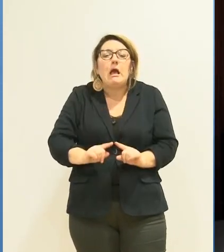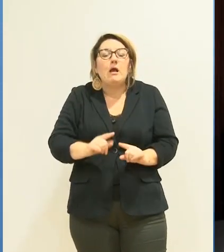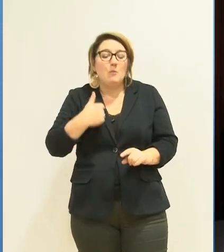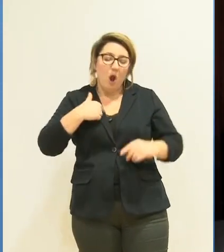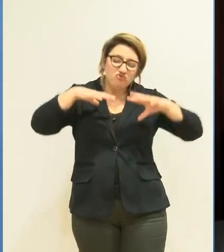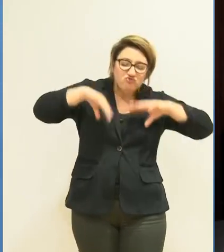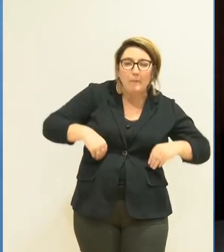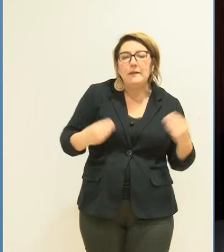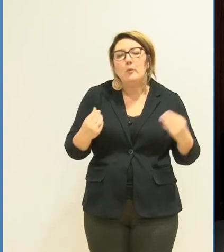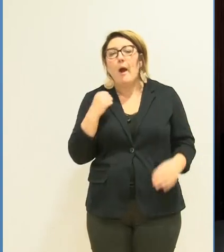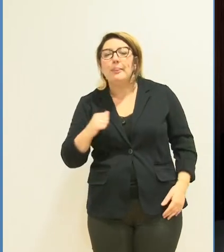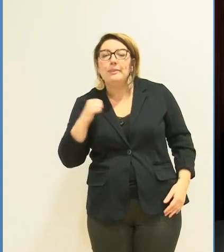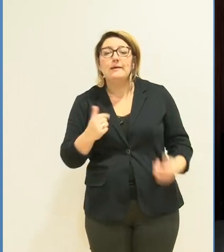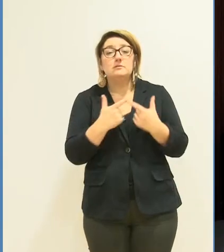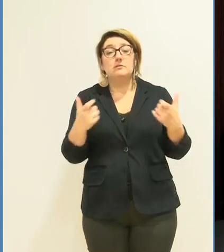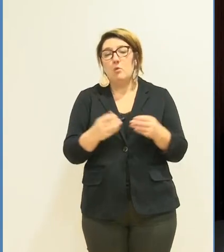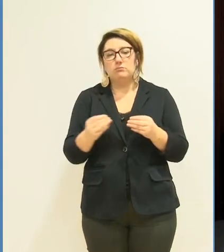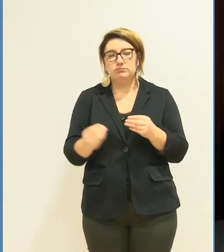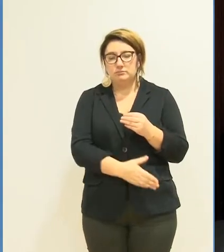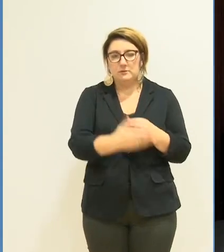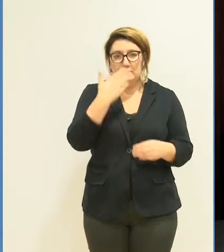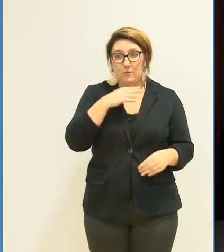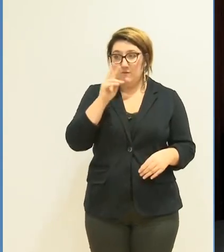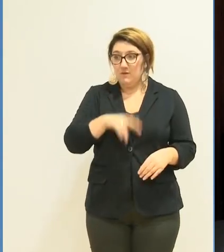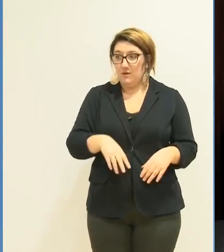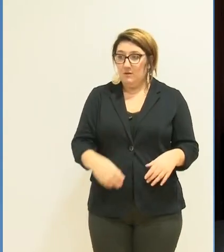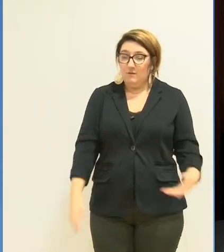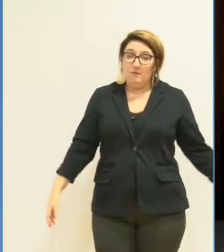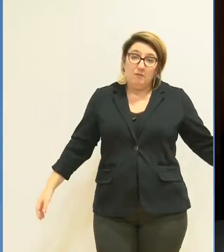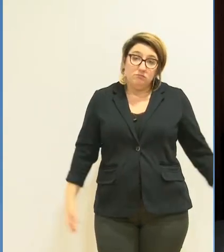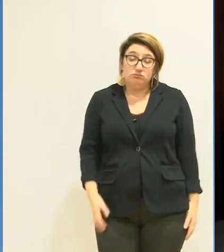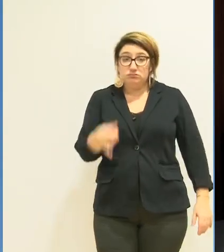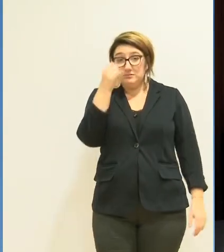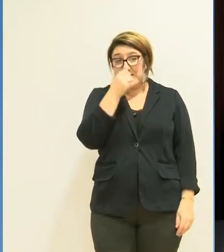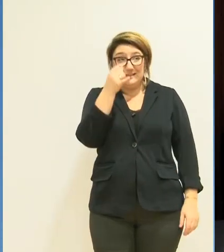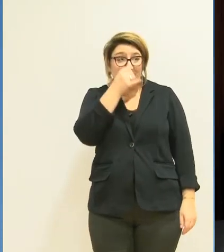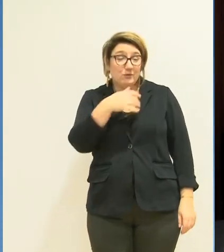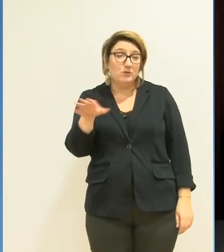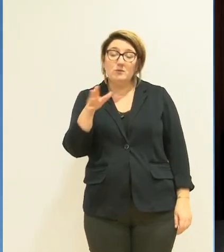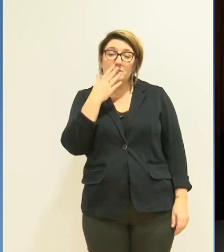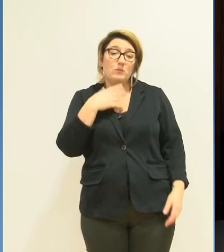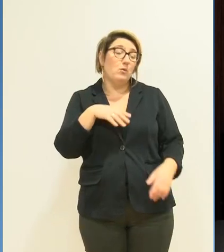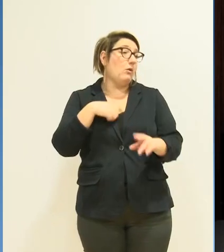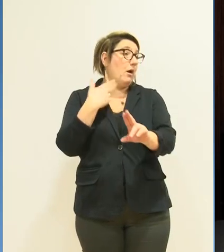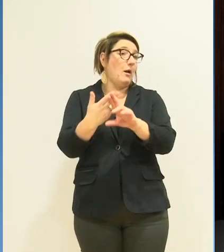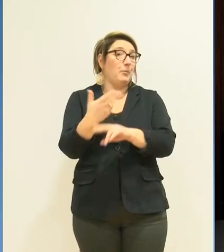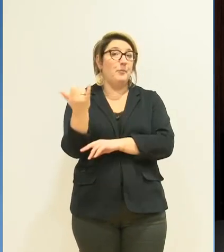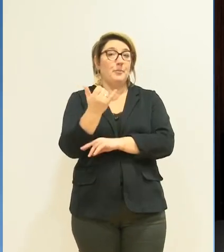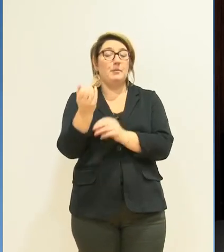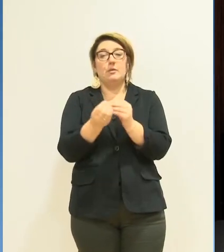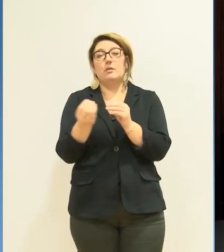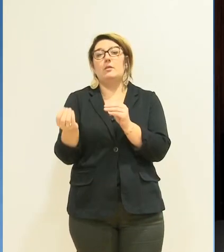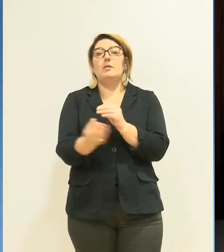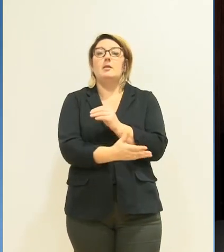j'habite et où là enfin je trouve que c'est c'est tellement ridicule que je vais me passer de faire des commentaires là